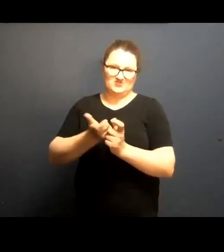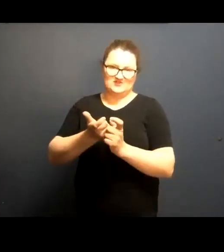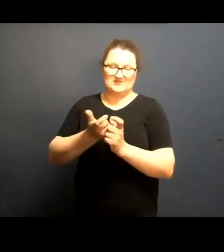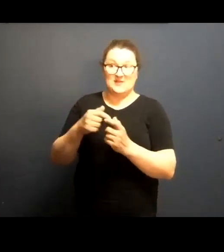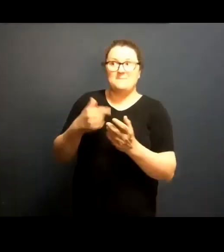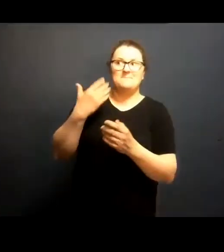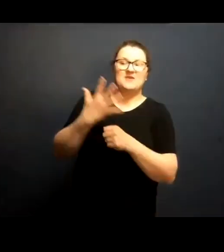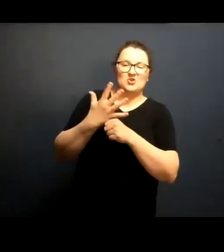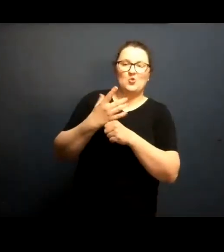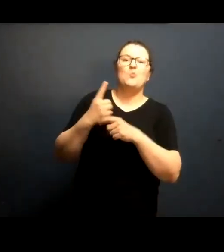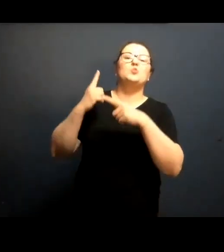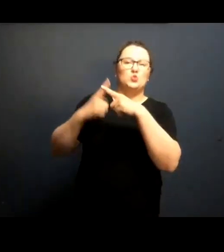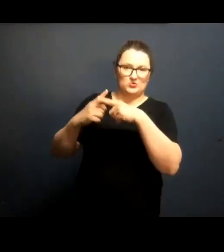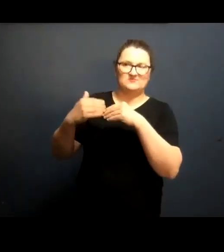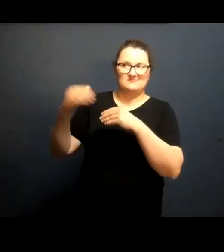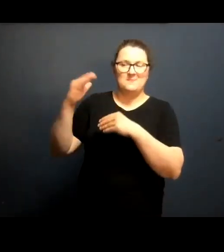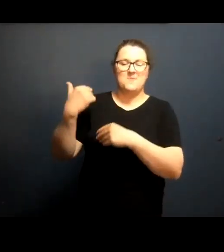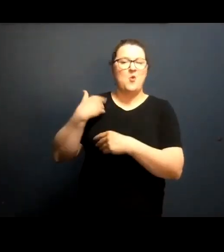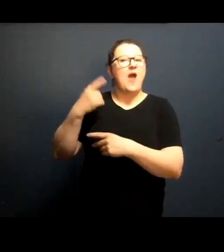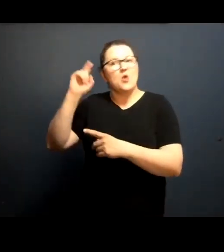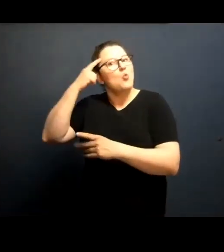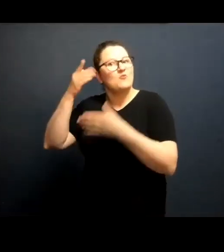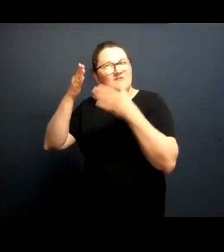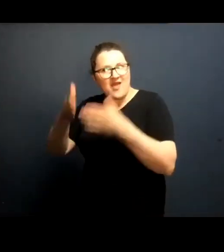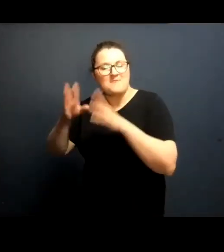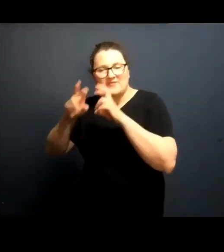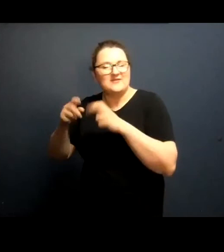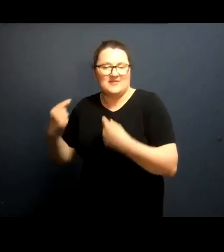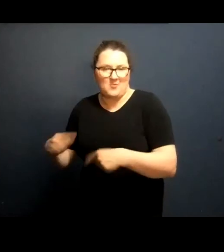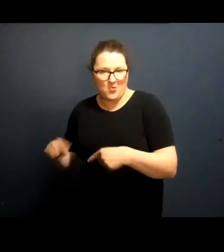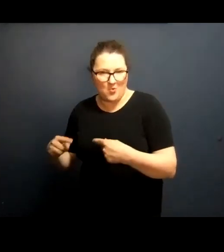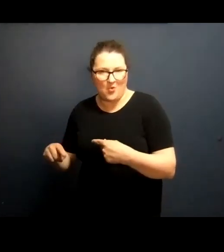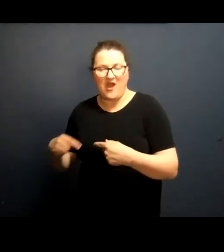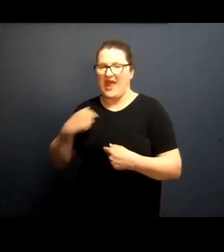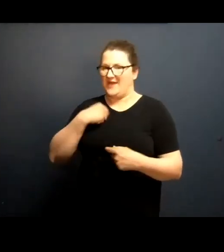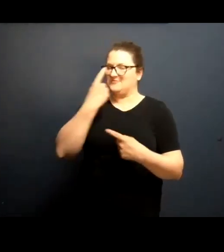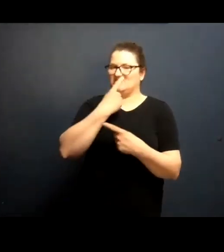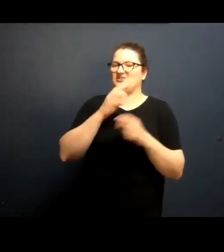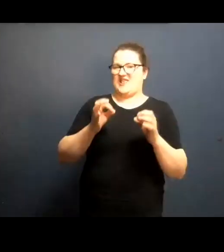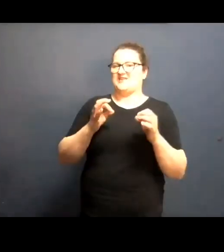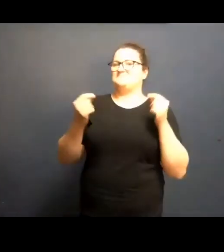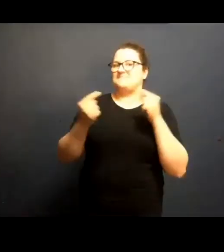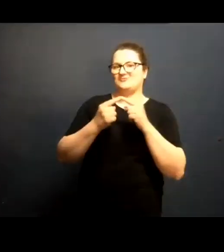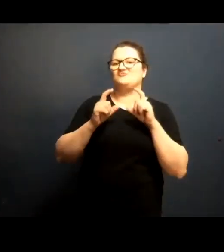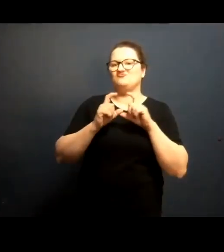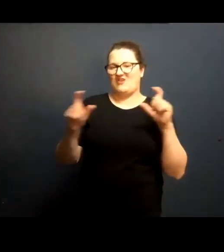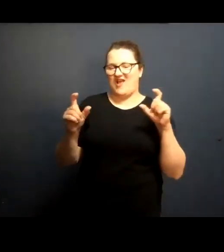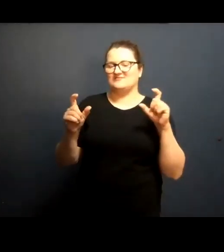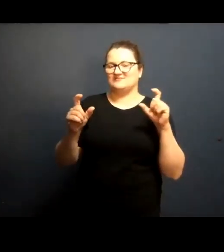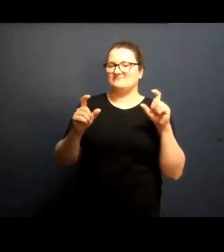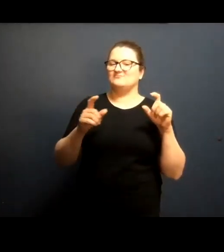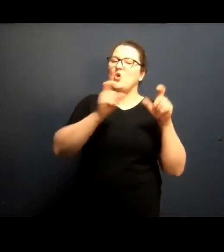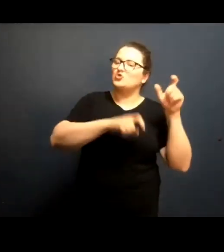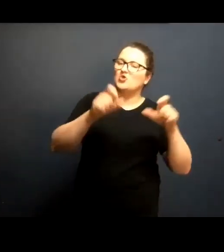pojawiła, ale to nie byli główni bohaterowie tego typu badań. Wydaje mi się, że czas na to, żeby uczynić osoby 50,